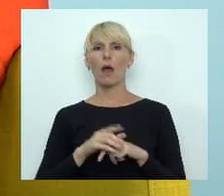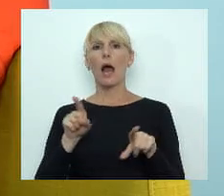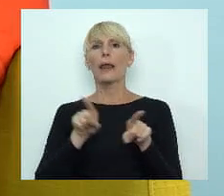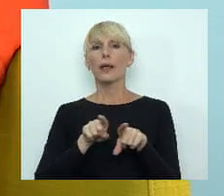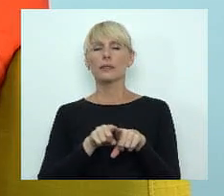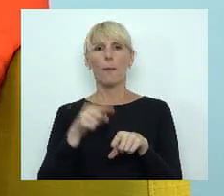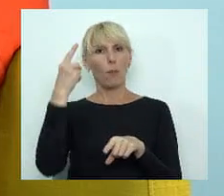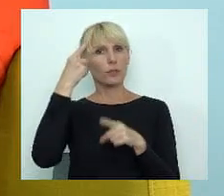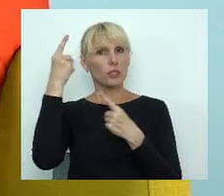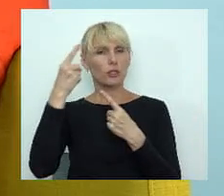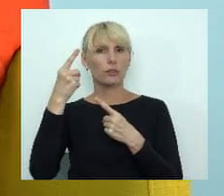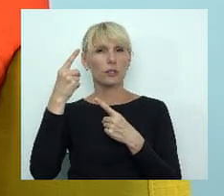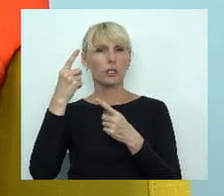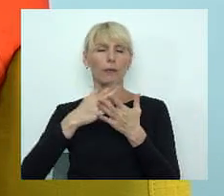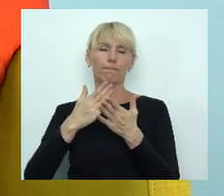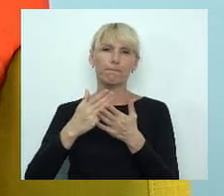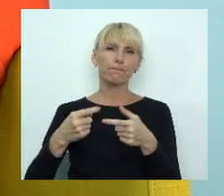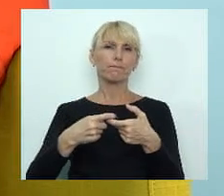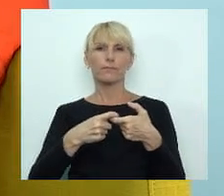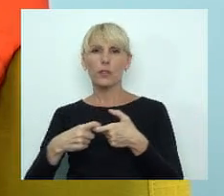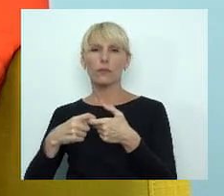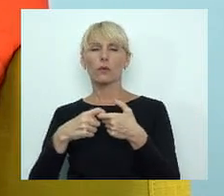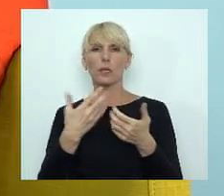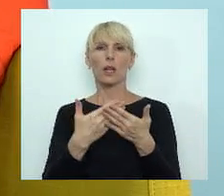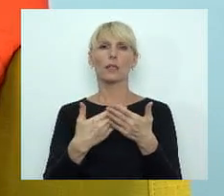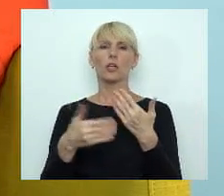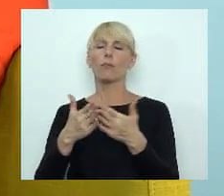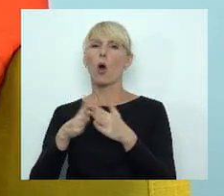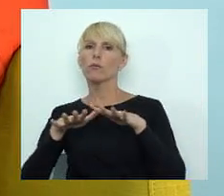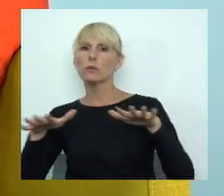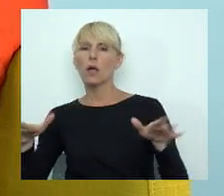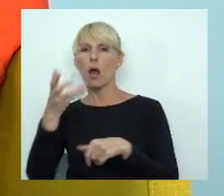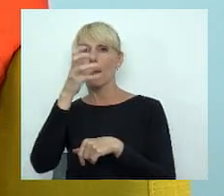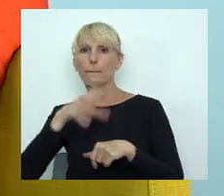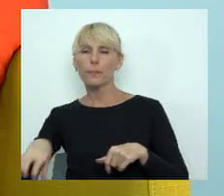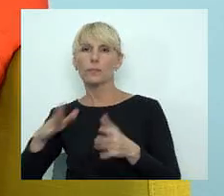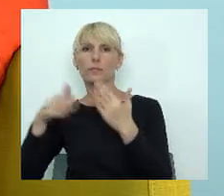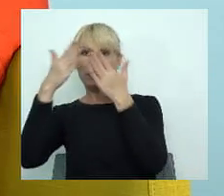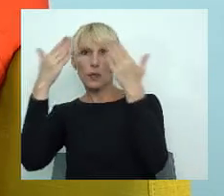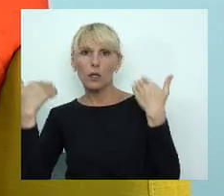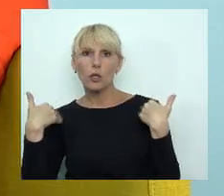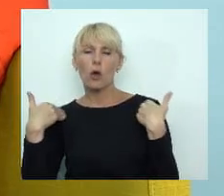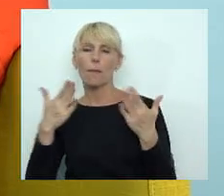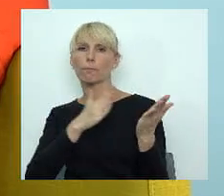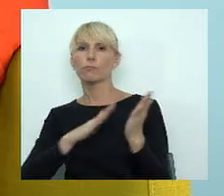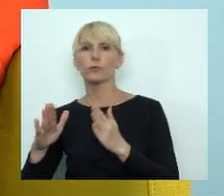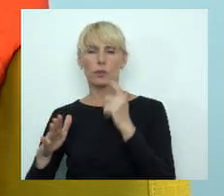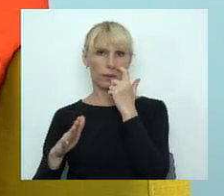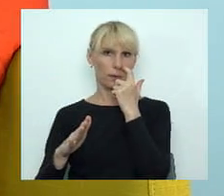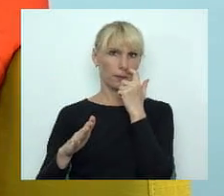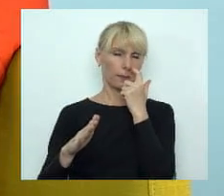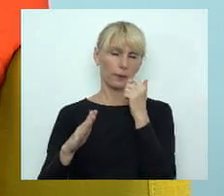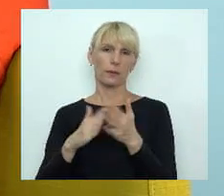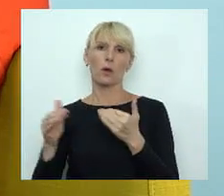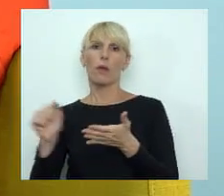tym, że trzeba powiedzieć, że szereg podmiotów leczniczych było dobrze przygotowanych do ochrony danych osobowych na gruncie starych przepisów. Czyli już oni byli